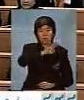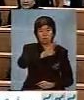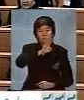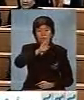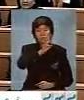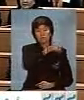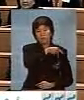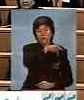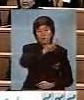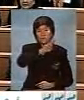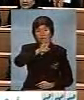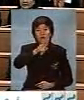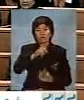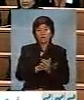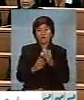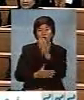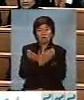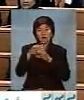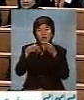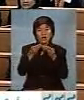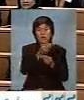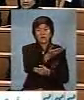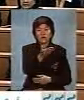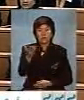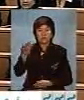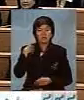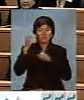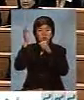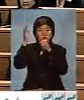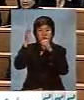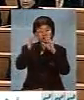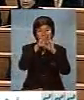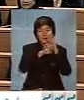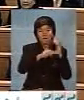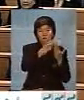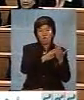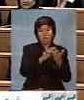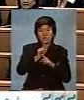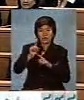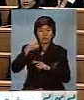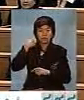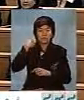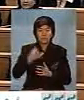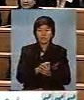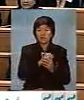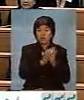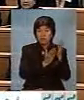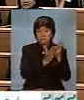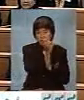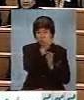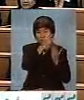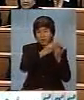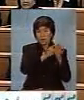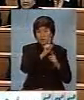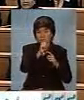มาชิกได้อภิปรายกันในวาระที่หนึ่งขั้นรับหลักการกันอย่างกว้างขวางเมื่อผ่านวาระที่หนึ่งแล้วต่อไปก็เ